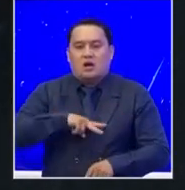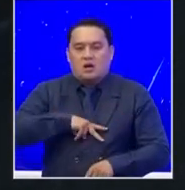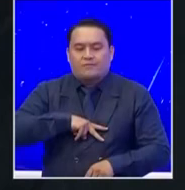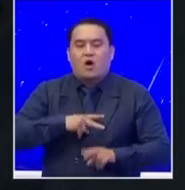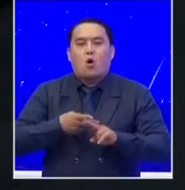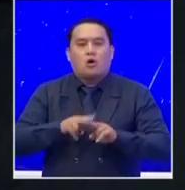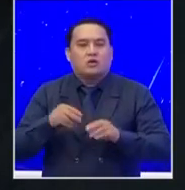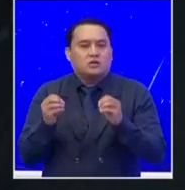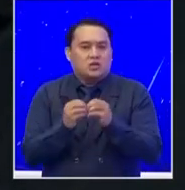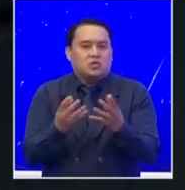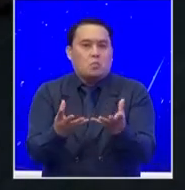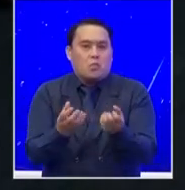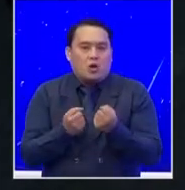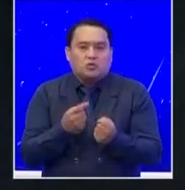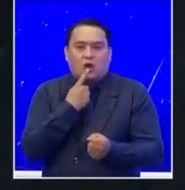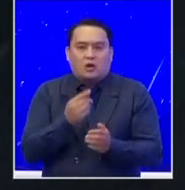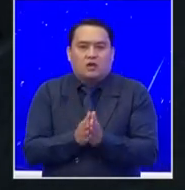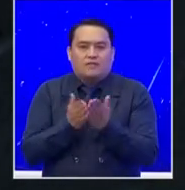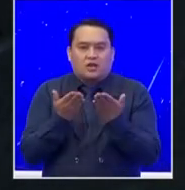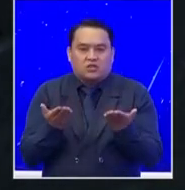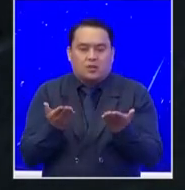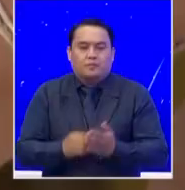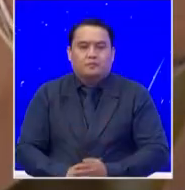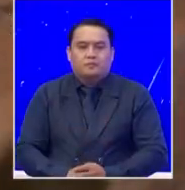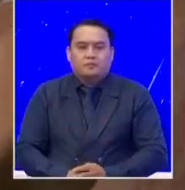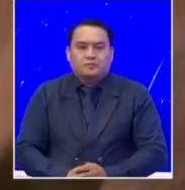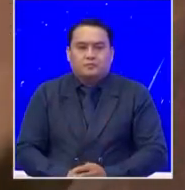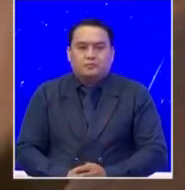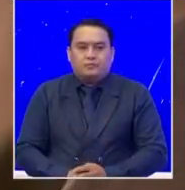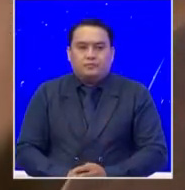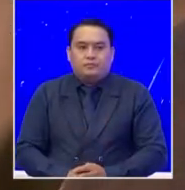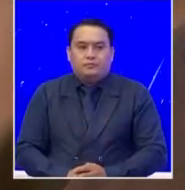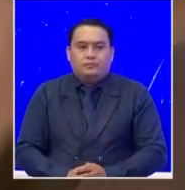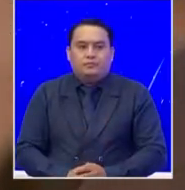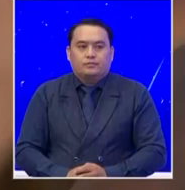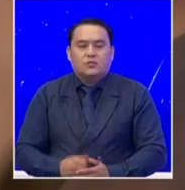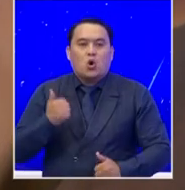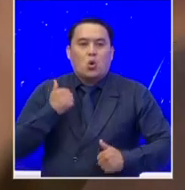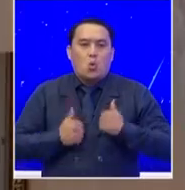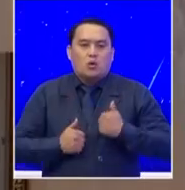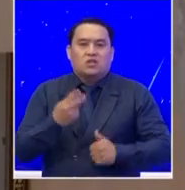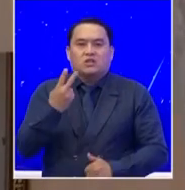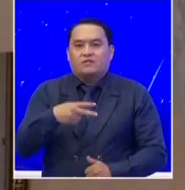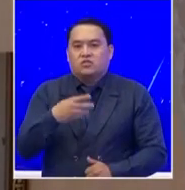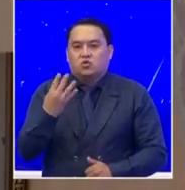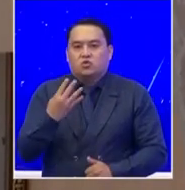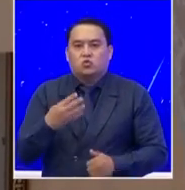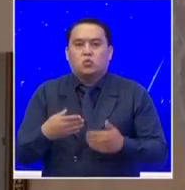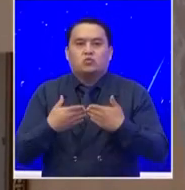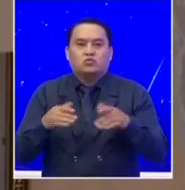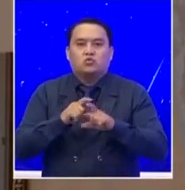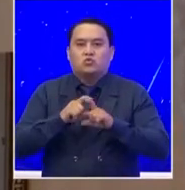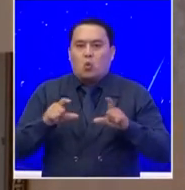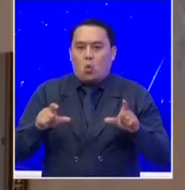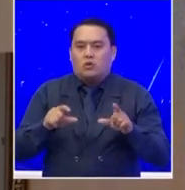10 учащихся получили аттестаты особого образца. Аяулым Болатбек – гордость 24-го лицея. За 7 лет